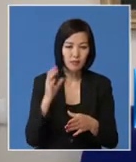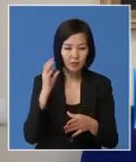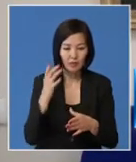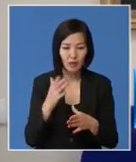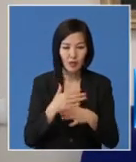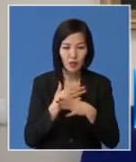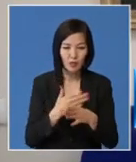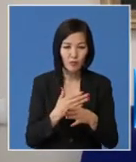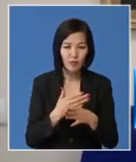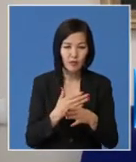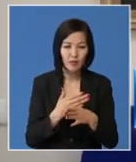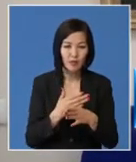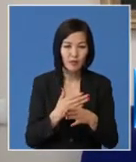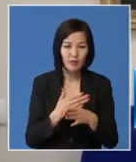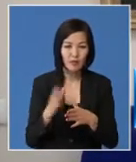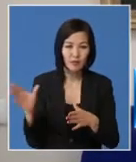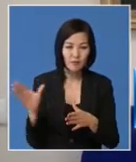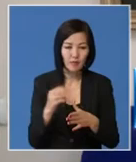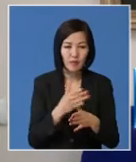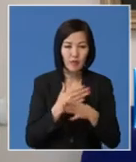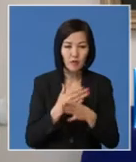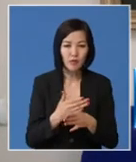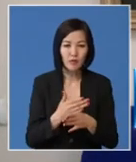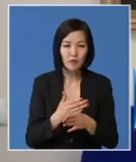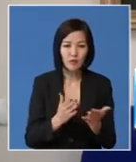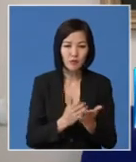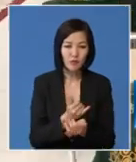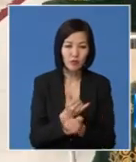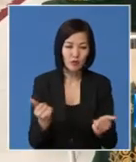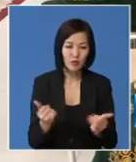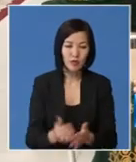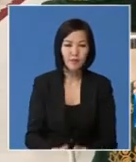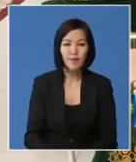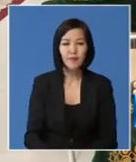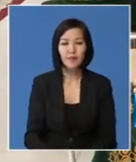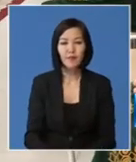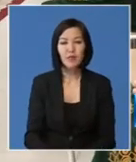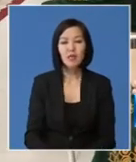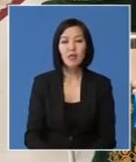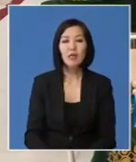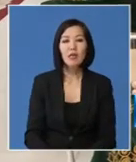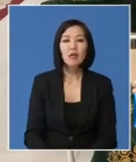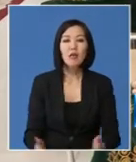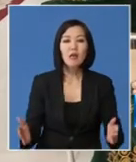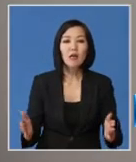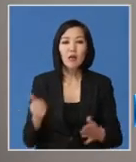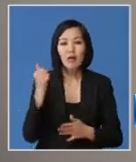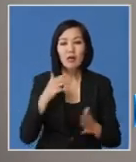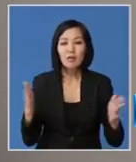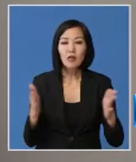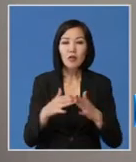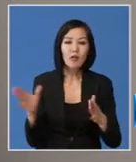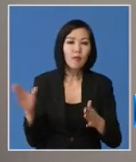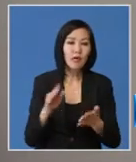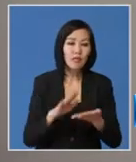психологиялық көмектеріміз бар, барлық көмектер көрсетіледі осы кісілерге. Қабырғасы салқын орталықта қанша жерден бар жағдай